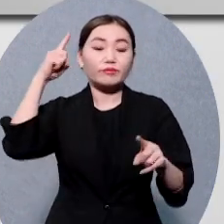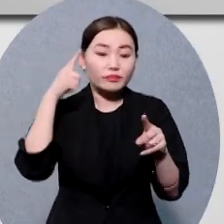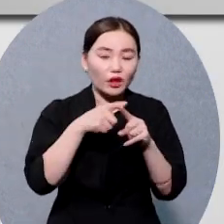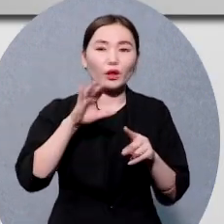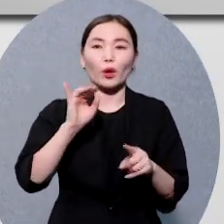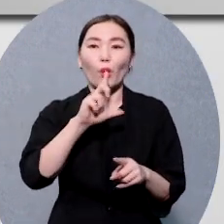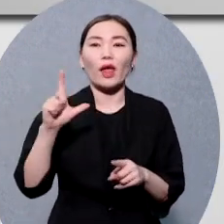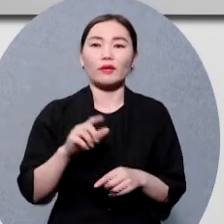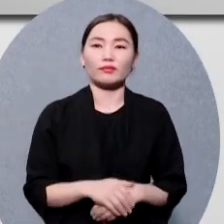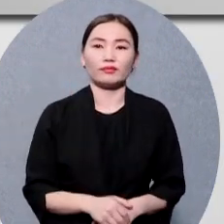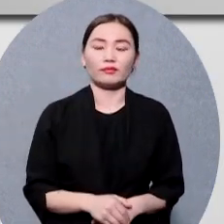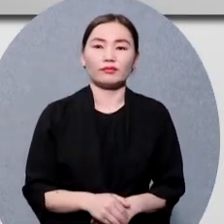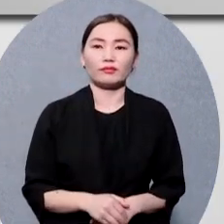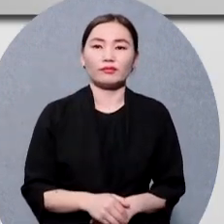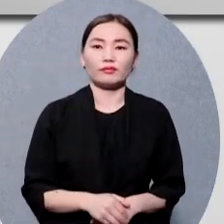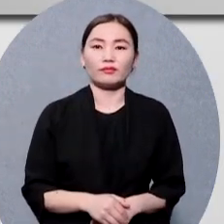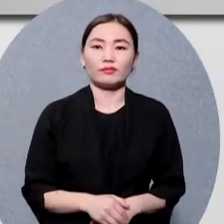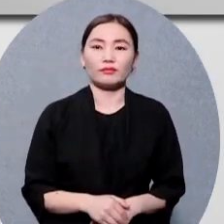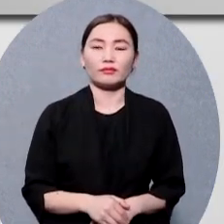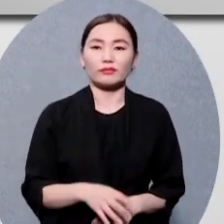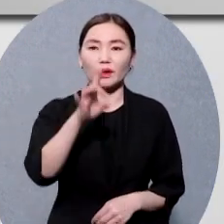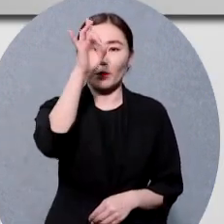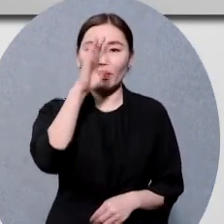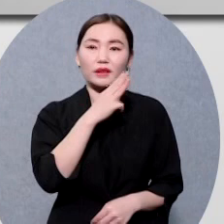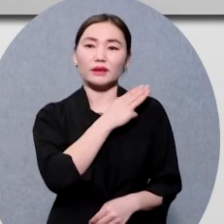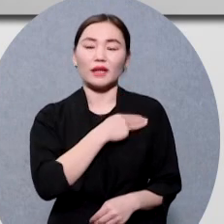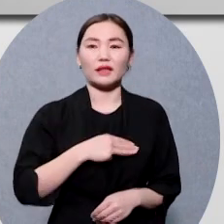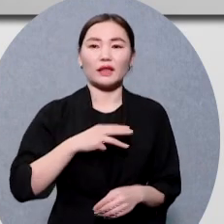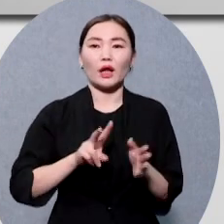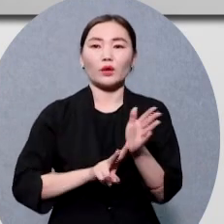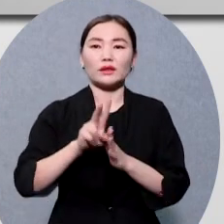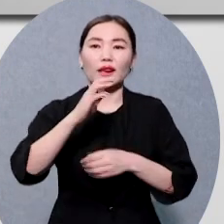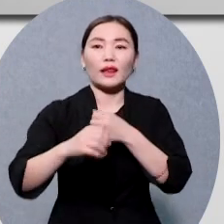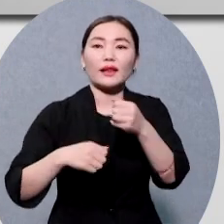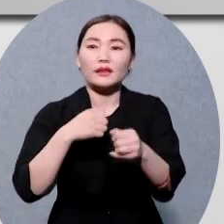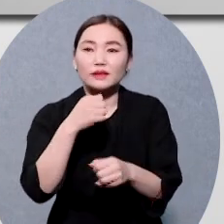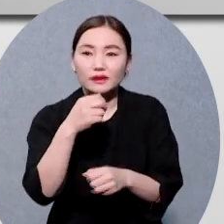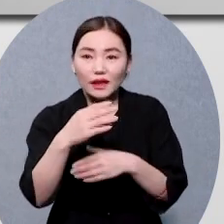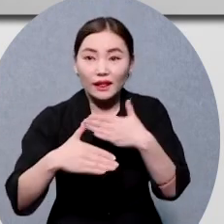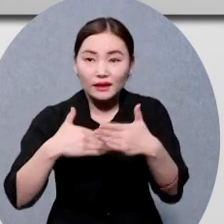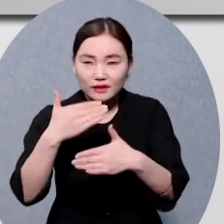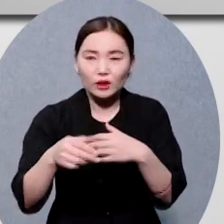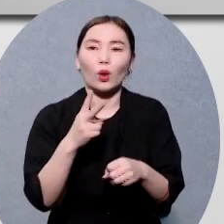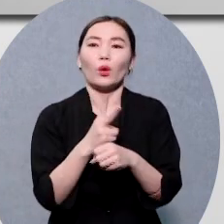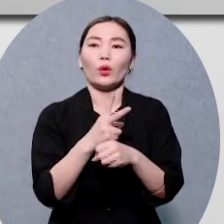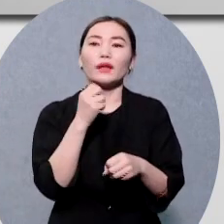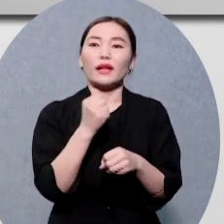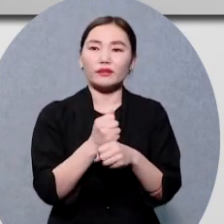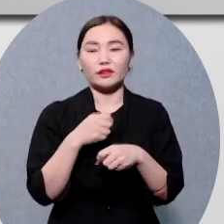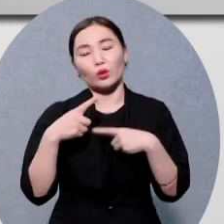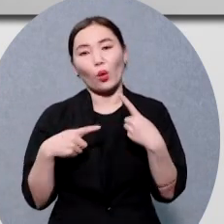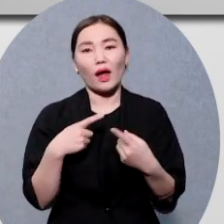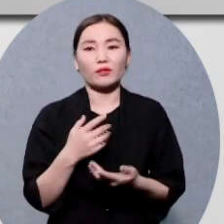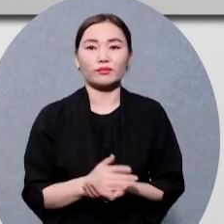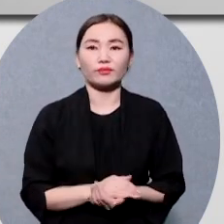Зорилготойгоо танилцъя. За энэ хичээлээр бид бурхны шашин дэлгэрсэн үйл явцыг танин мэдэж, за